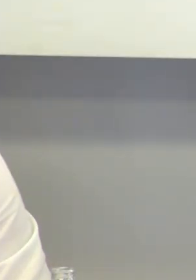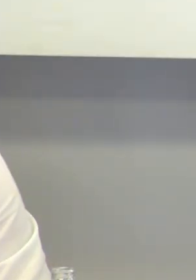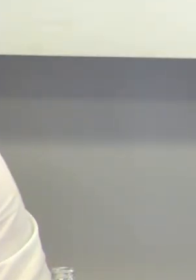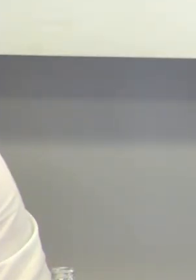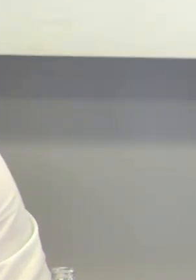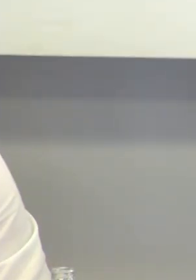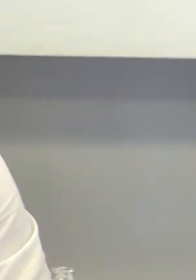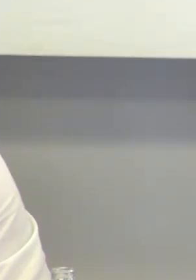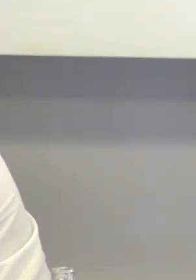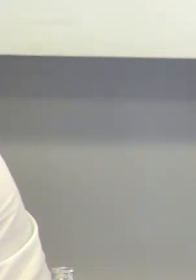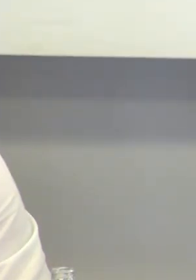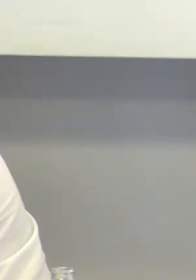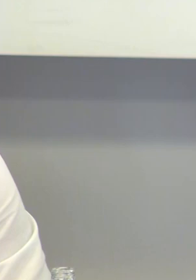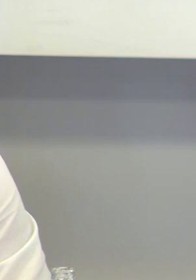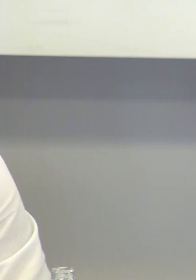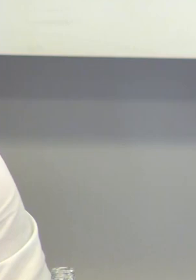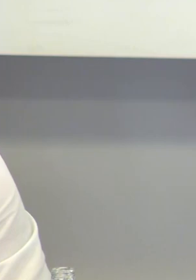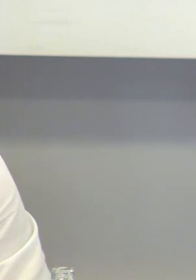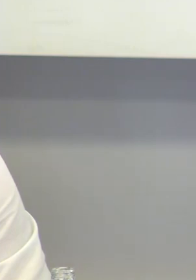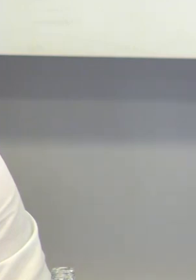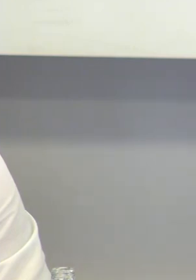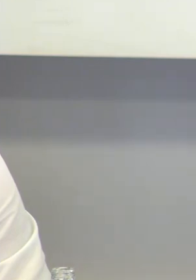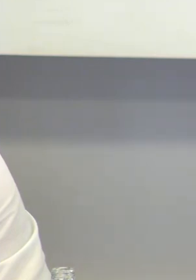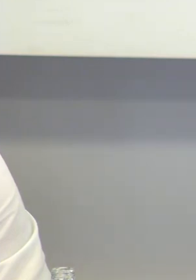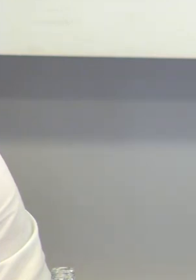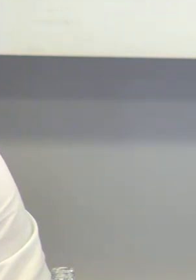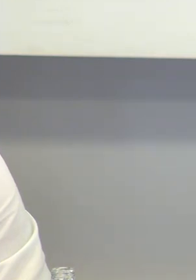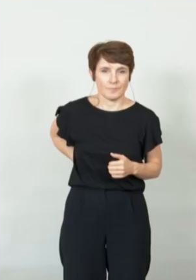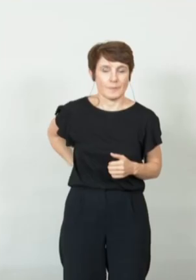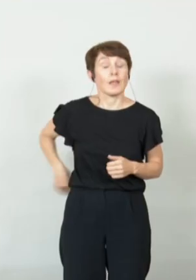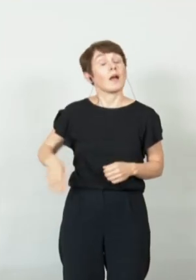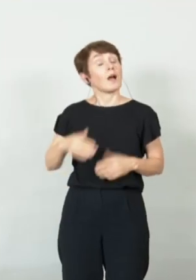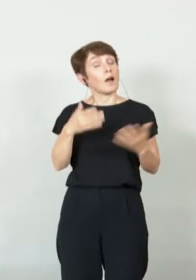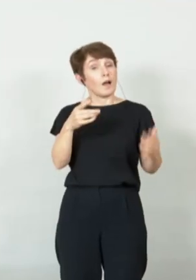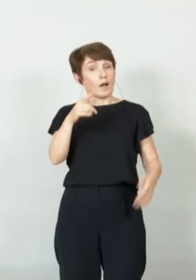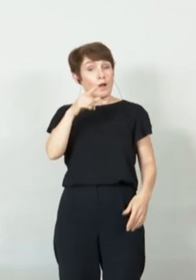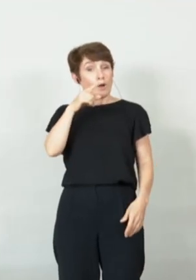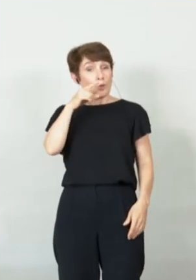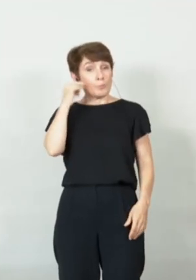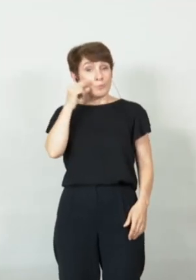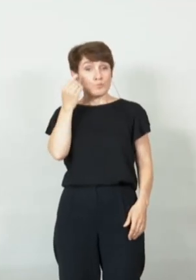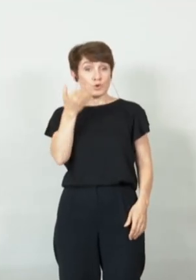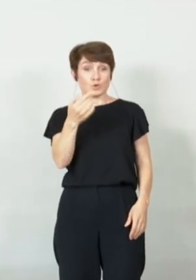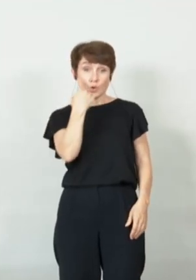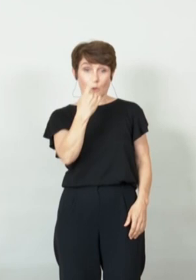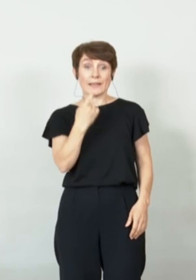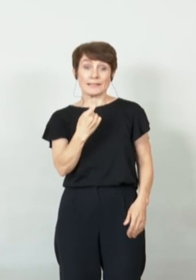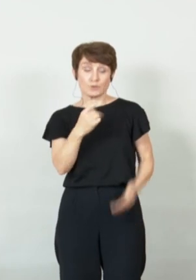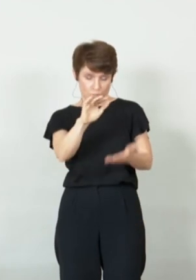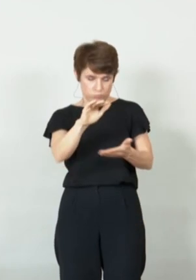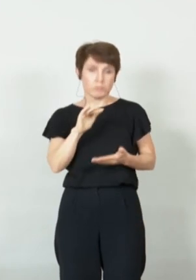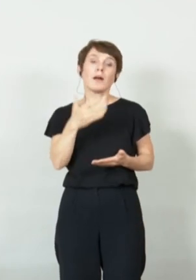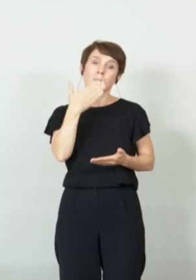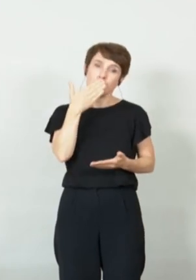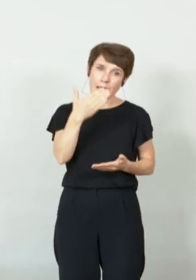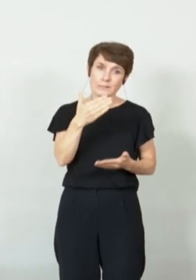représentant du Conseil citoyen indépendant du secteur 1 monsieur je vois d'abord je vous remercie de votre question qui témoigne de l'engagement